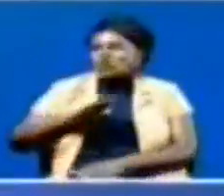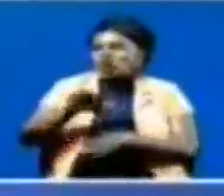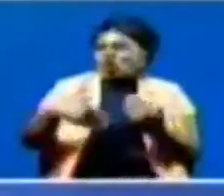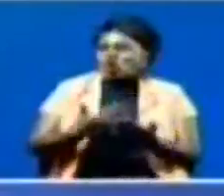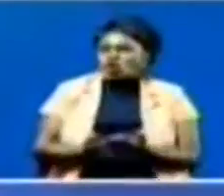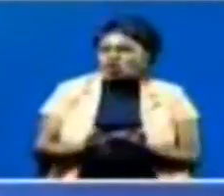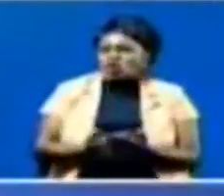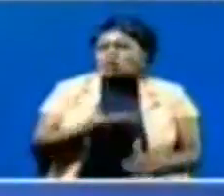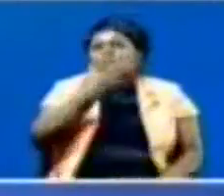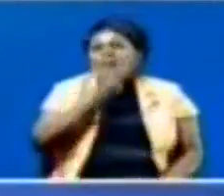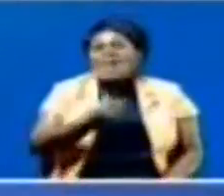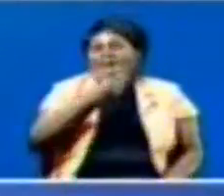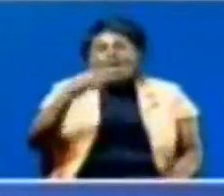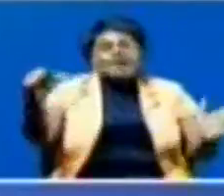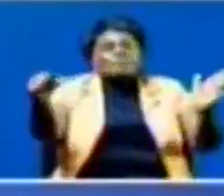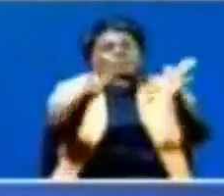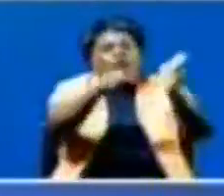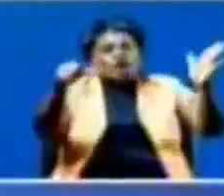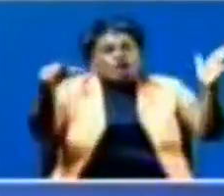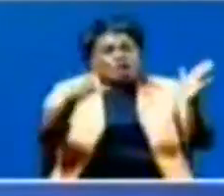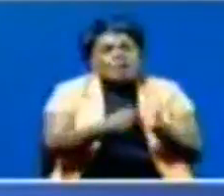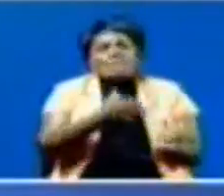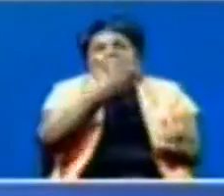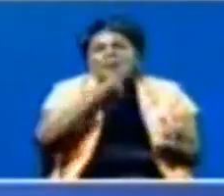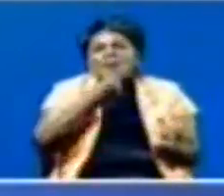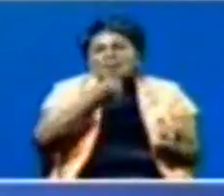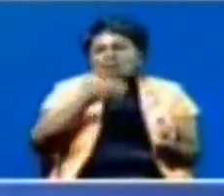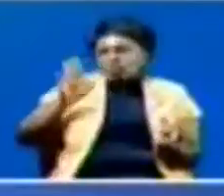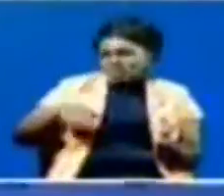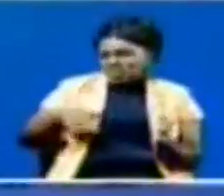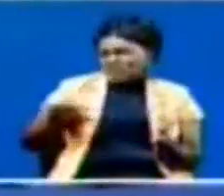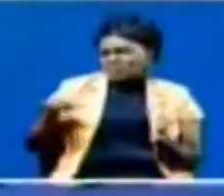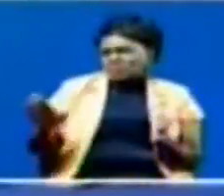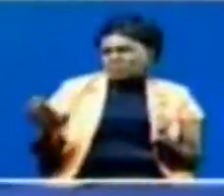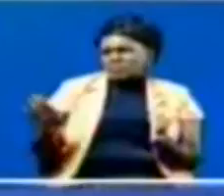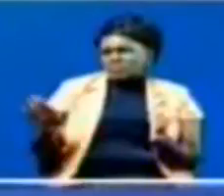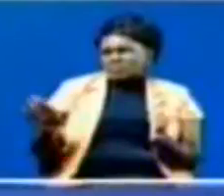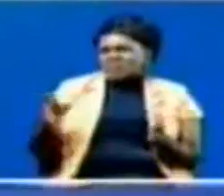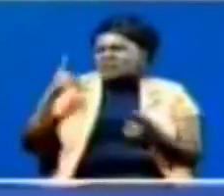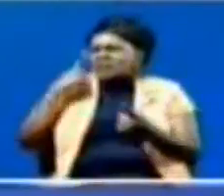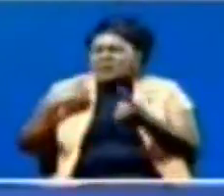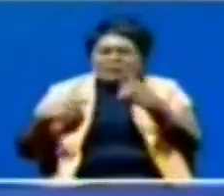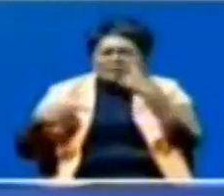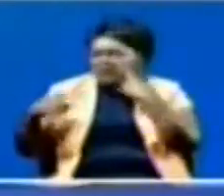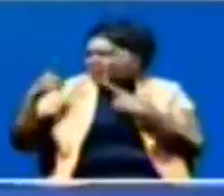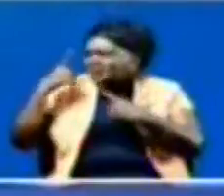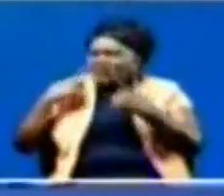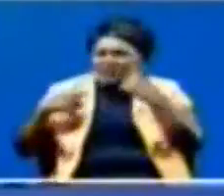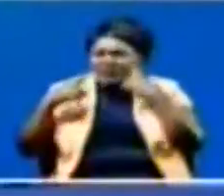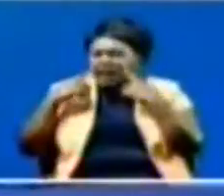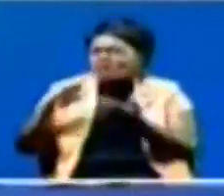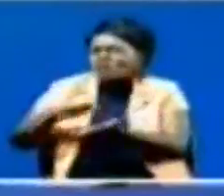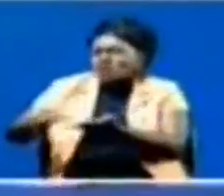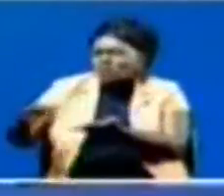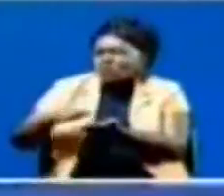ni wanaume? Wanaume. Kwa sababu wanaume wanawake sana ndo mara tushalia samehe mume wangu samehe wewe